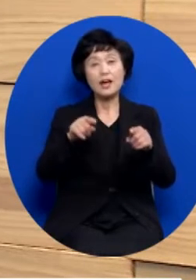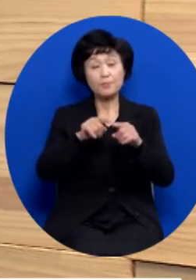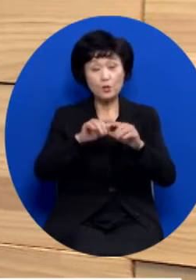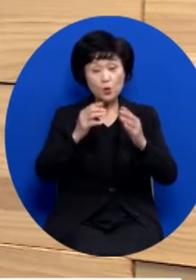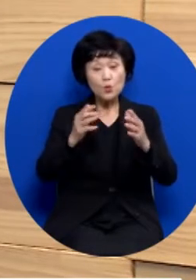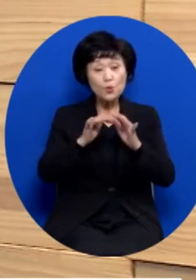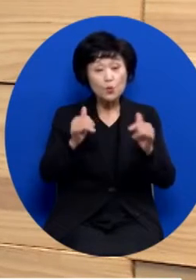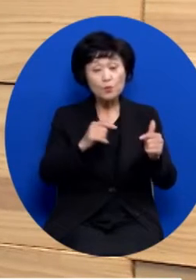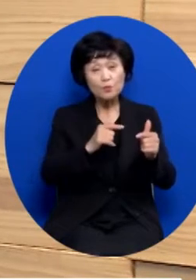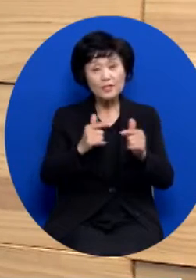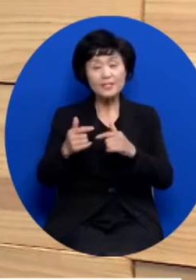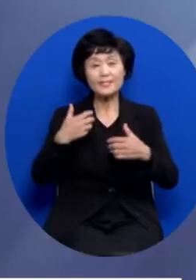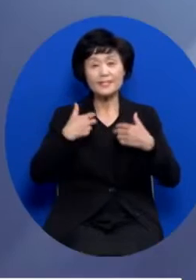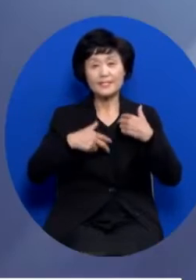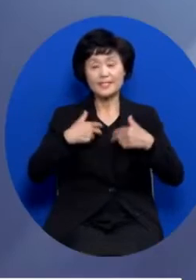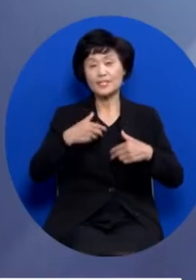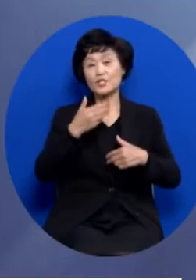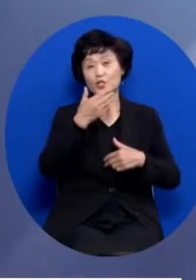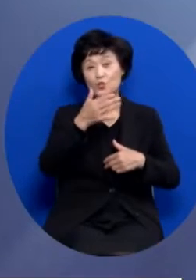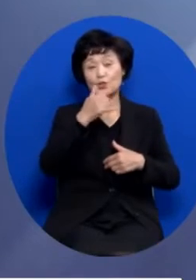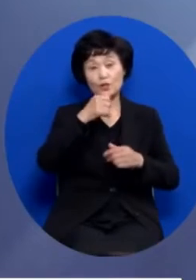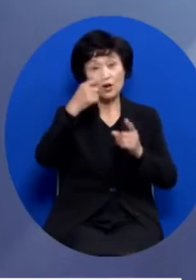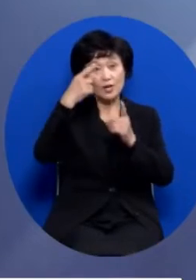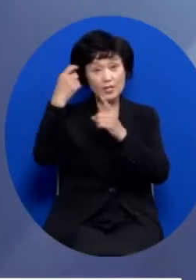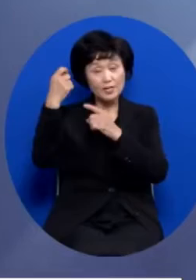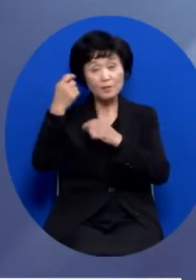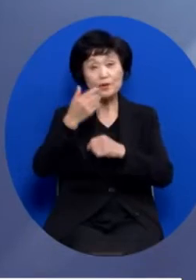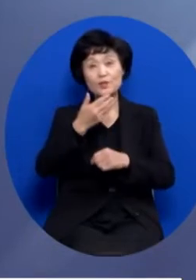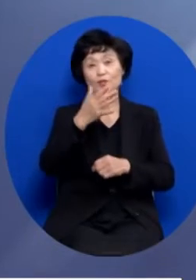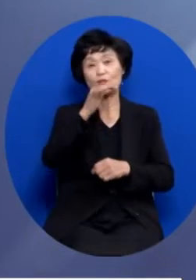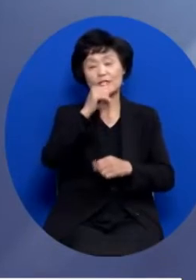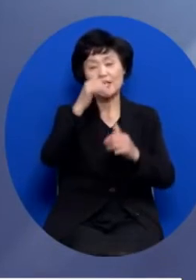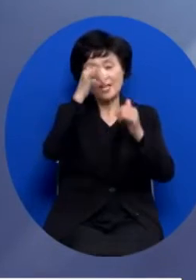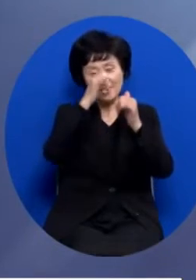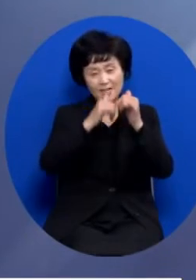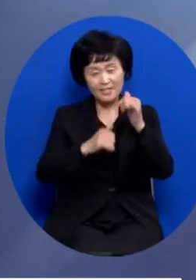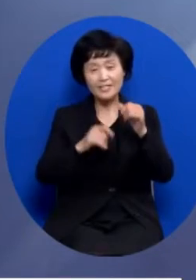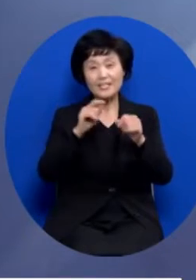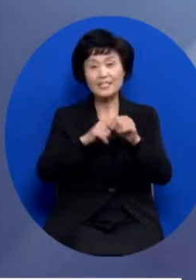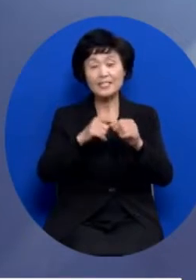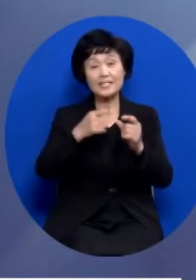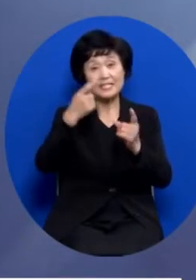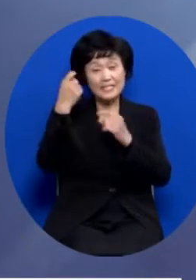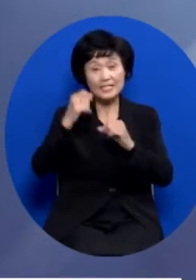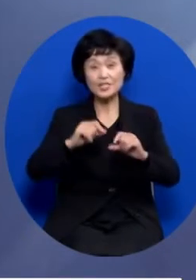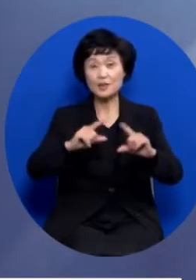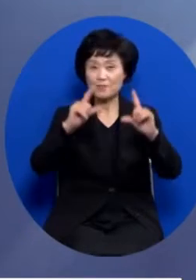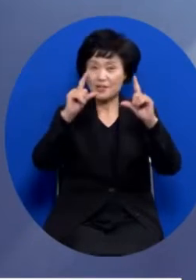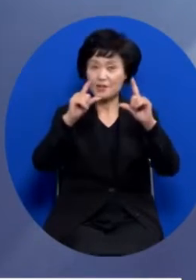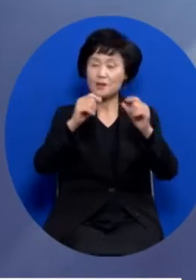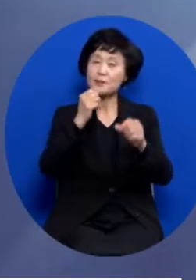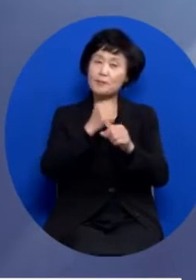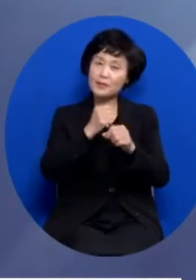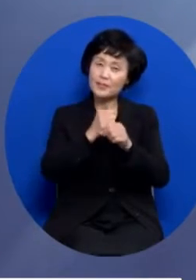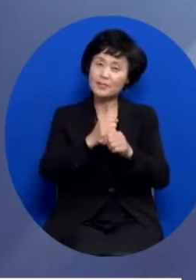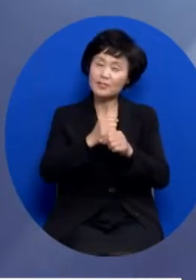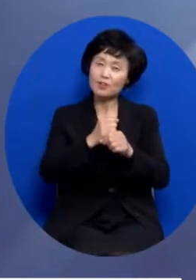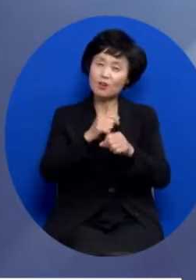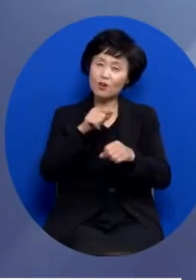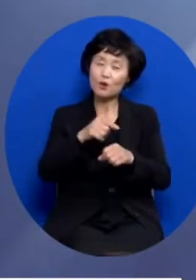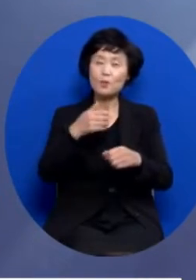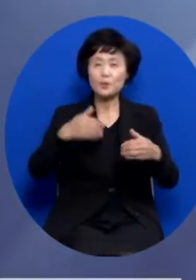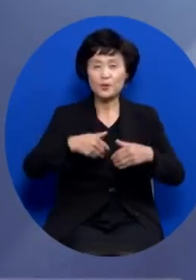국민들이 일반이 즐길 수 있고 기념할 수 있는 그런 역사적 그 기념일 또는 공간으로 만들어가는 과정이 필요하다고 생각을